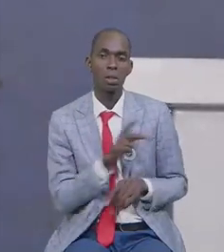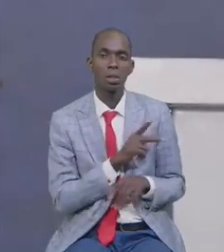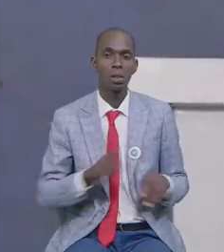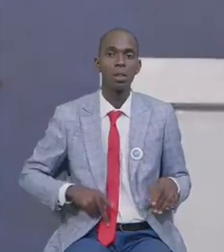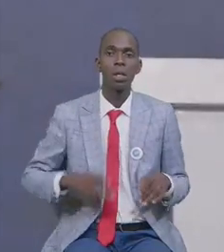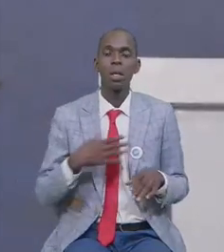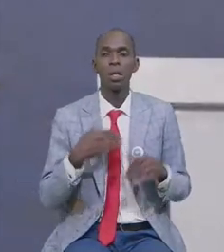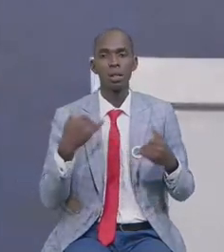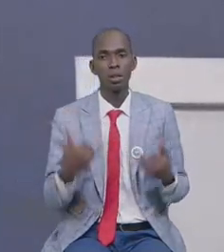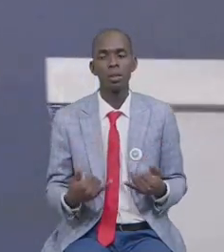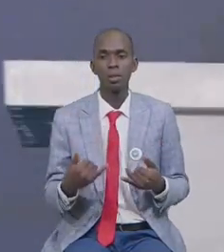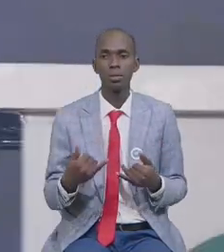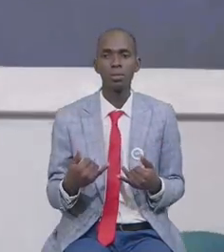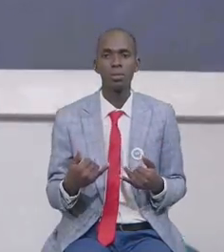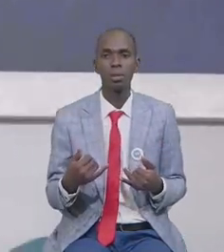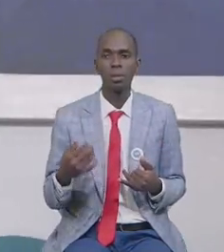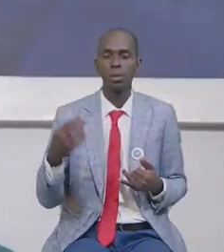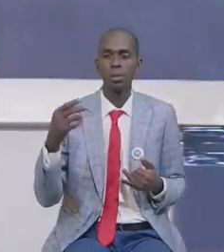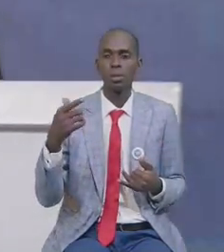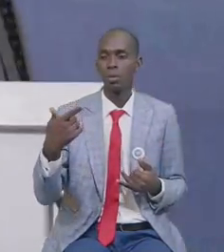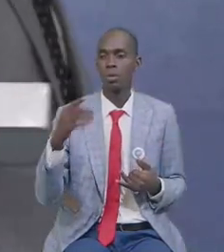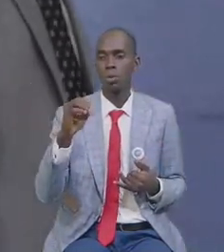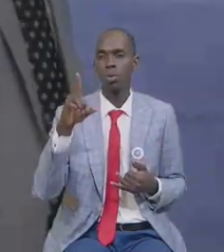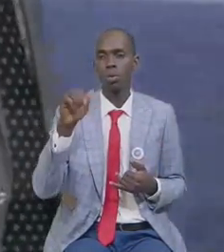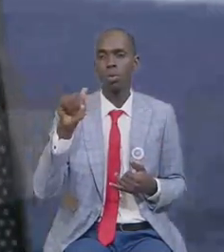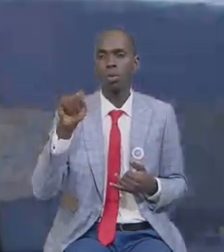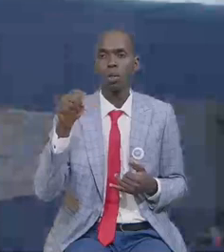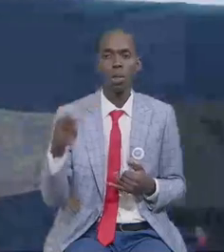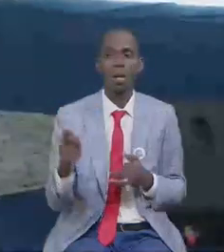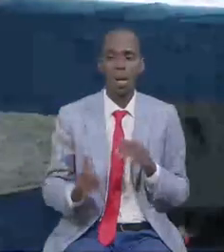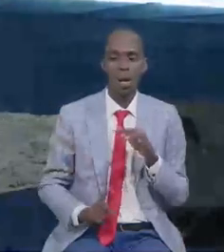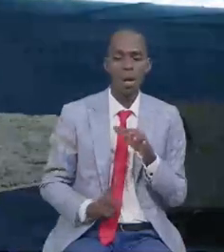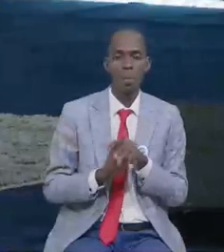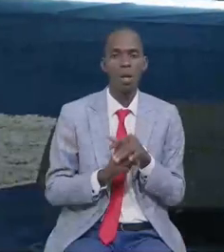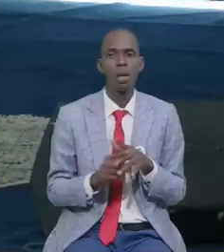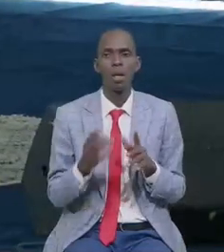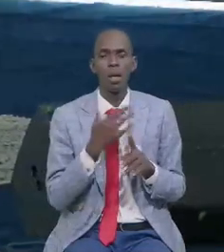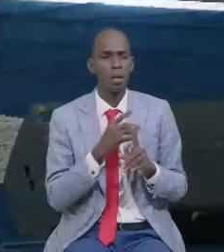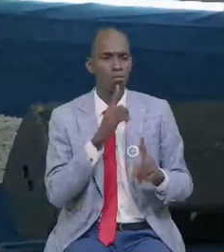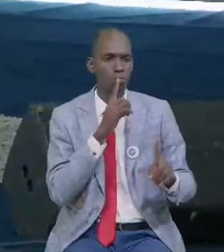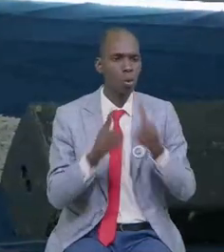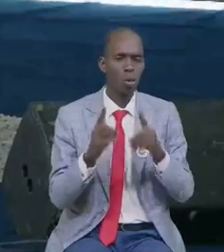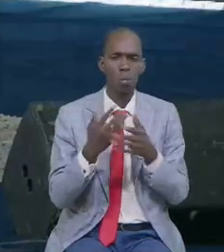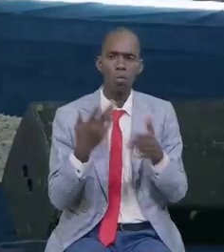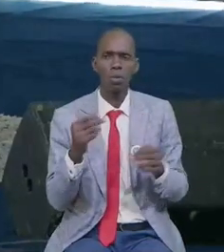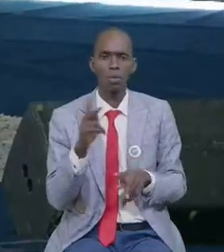Maintenant Goliath est venu, et comme Goliath est venu, et il a parlé devant les gens,